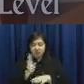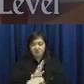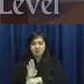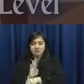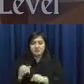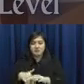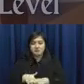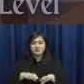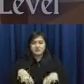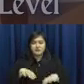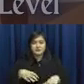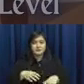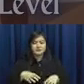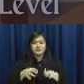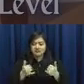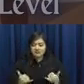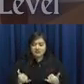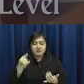talagang importante sa'yo?